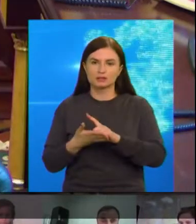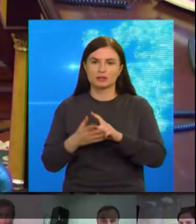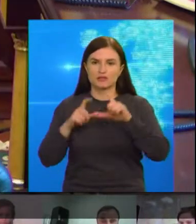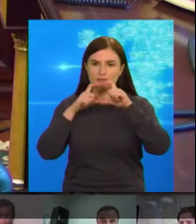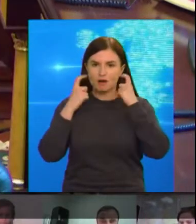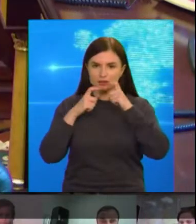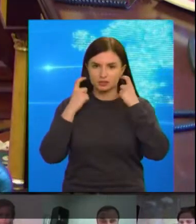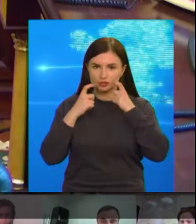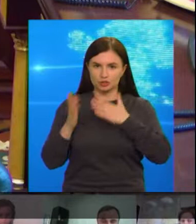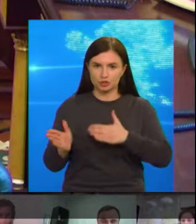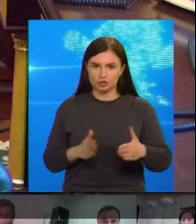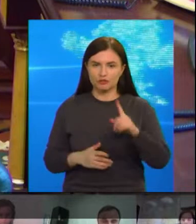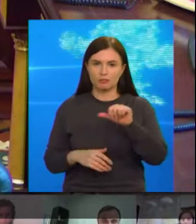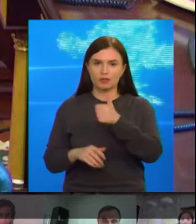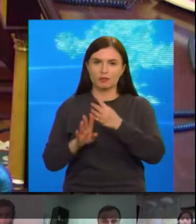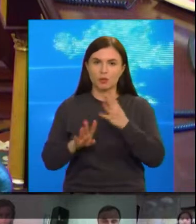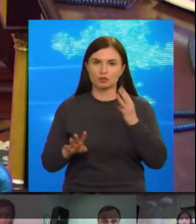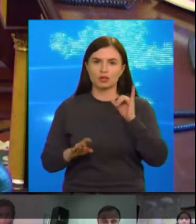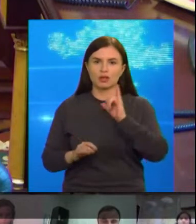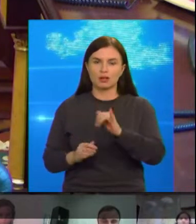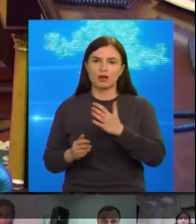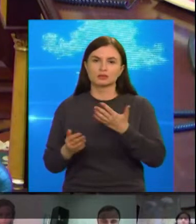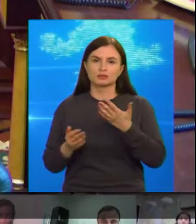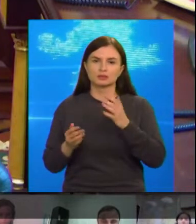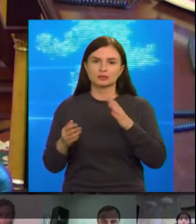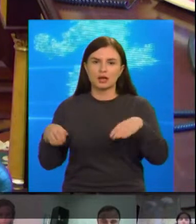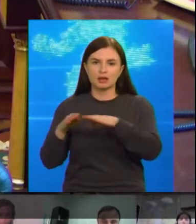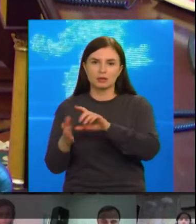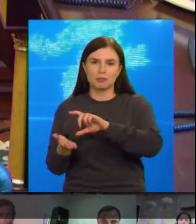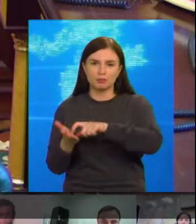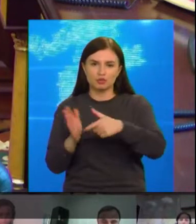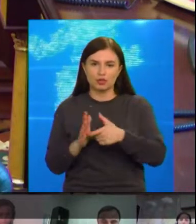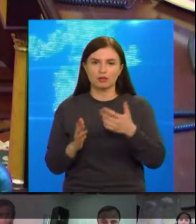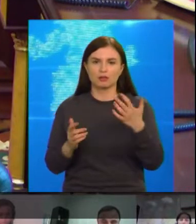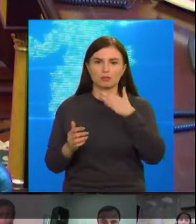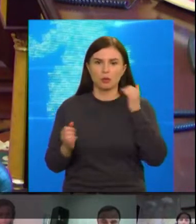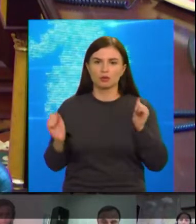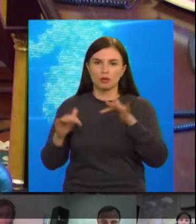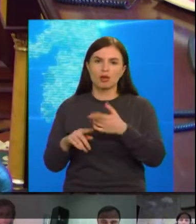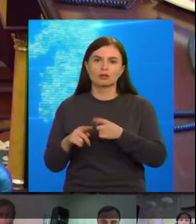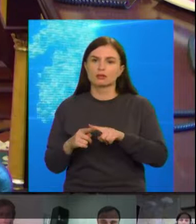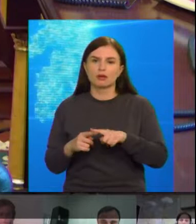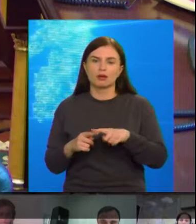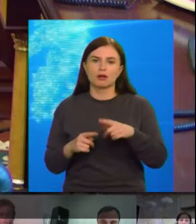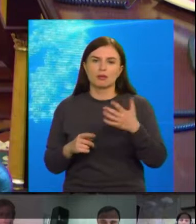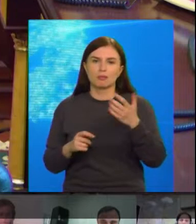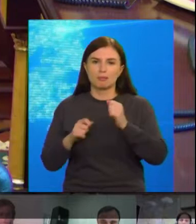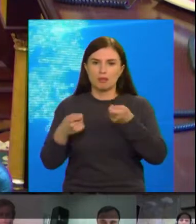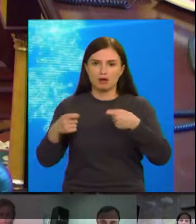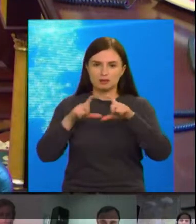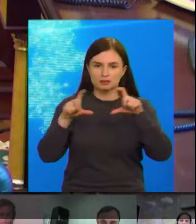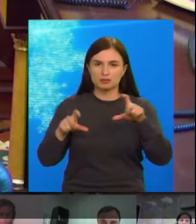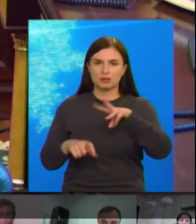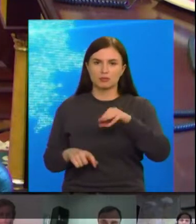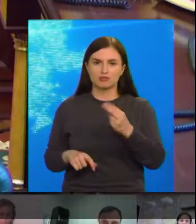режима, в первую очередь для закрытых помещений при скоплении людей. В частности, речь идет о магазинах, МФЦ,